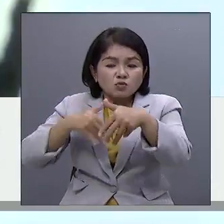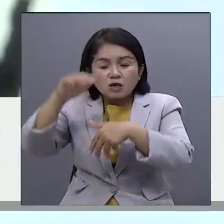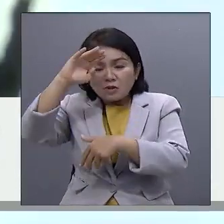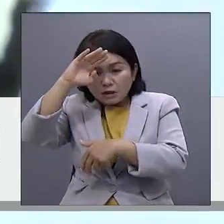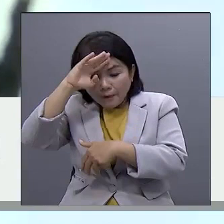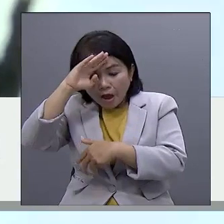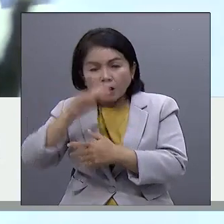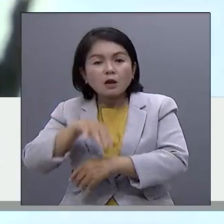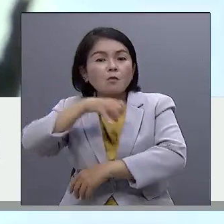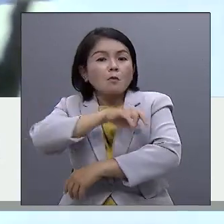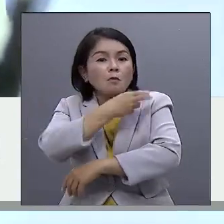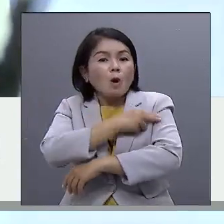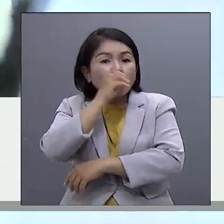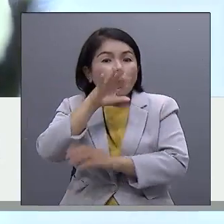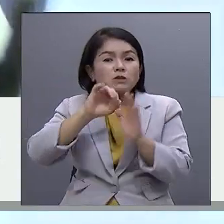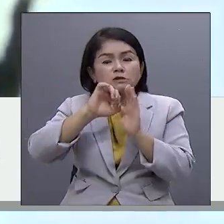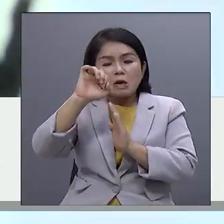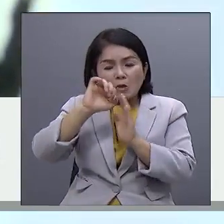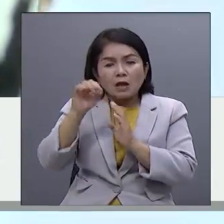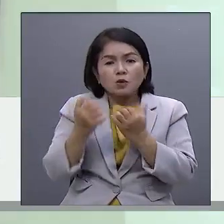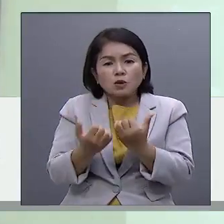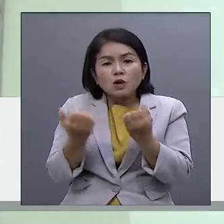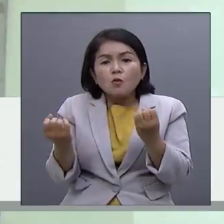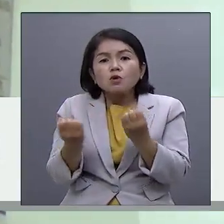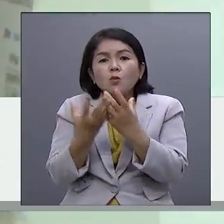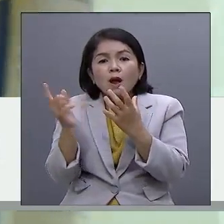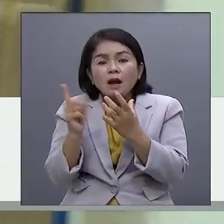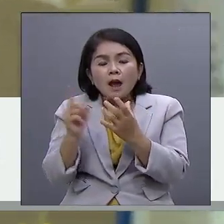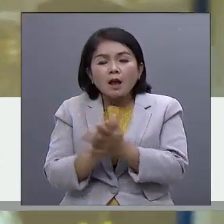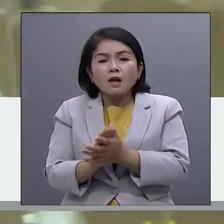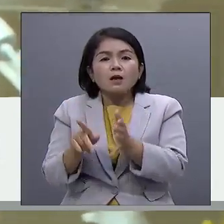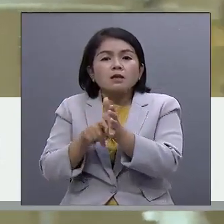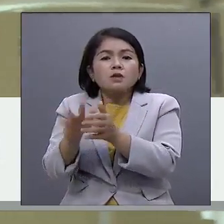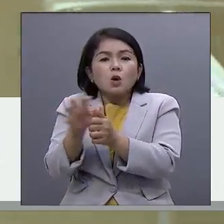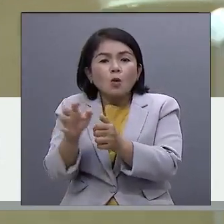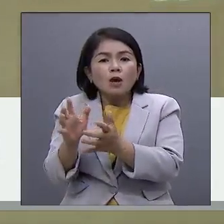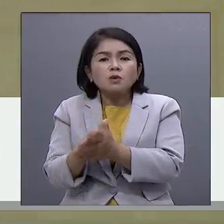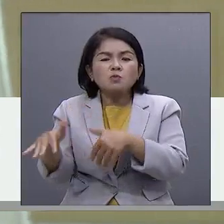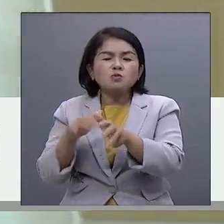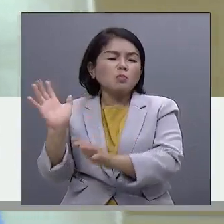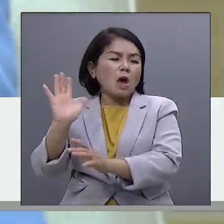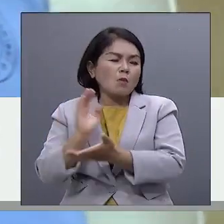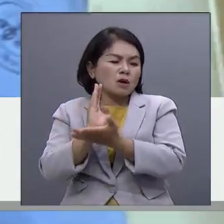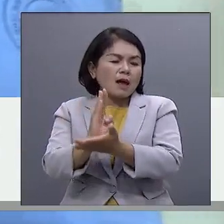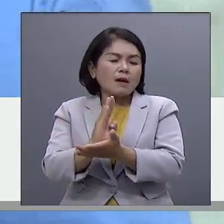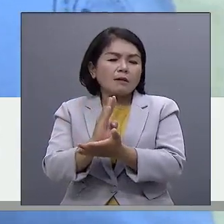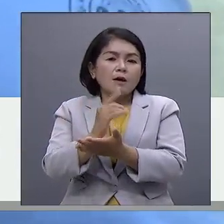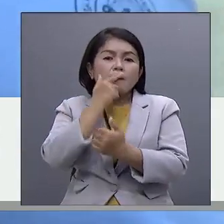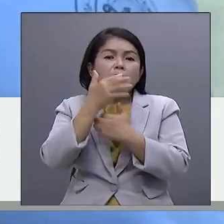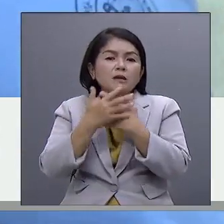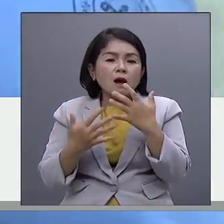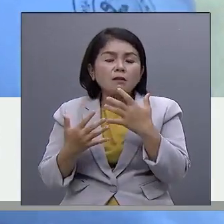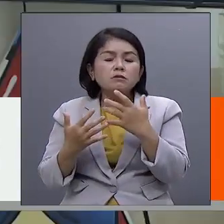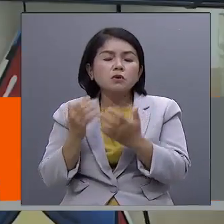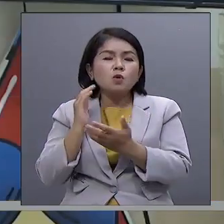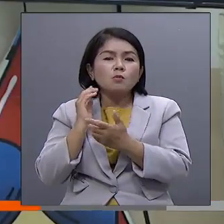ใหม่เปิดเผยนะคะว่าสถานการณ์โควิด-19 ทำให้การบริจาคเลือดลดลงกว่าร้อยละ50แต่ว่าความต้องการคงเดิมส่ง